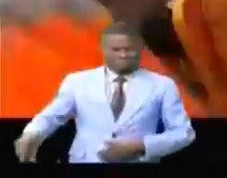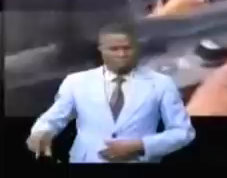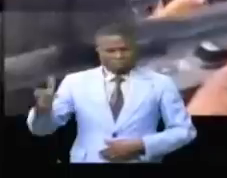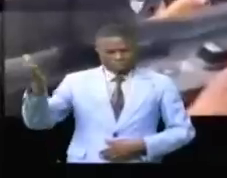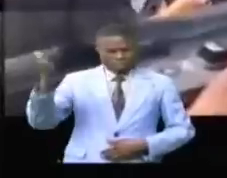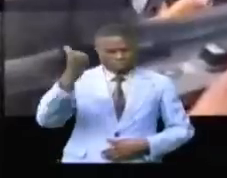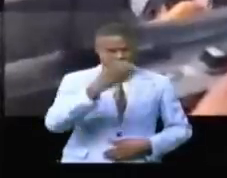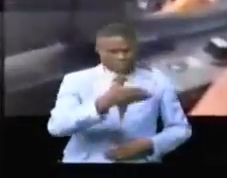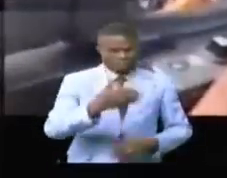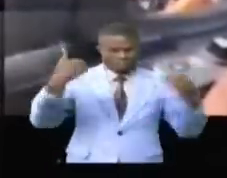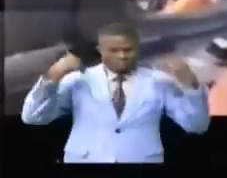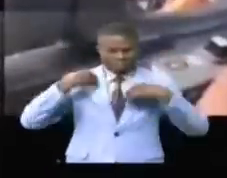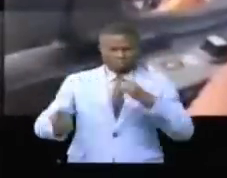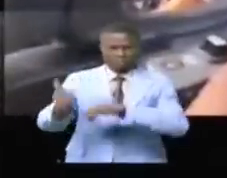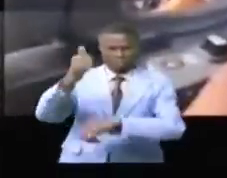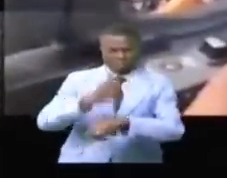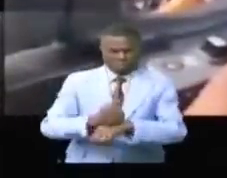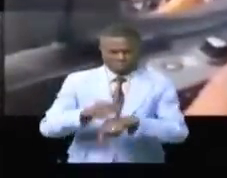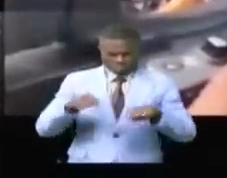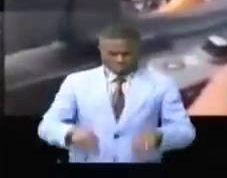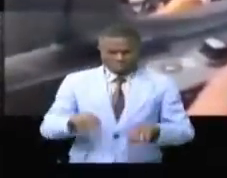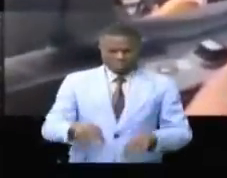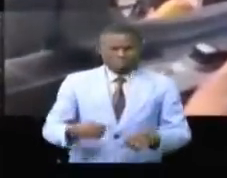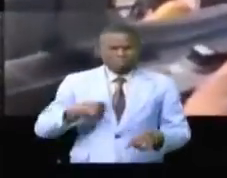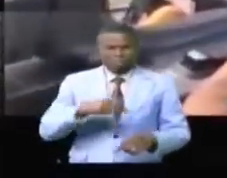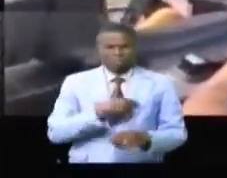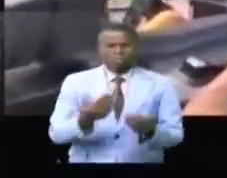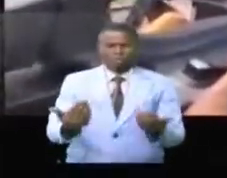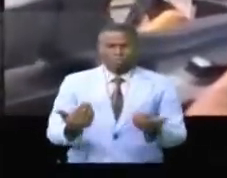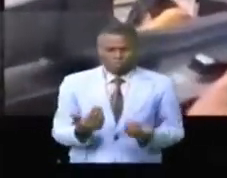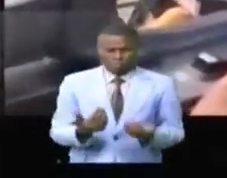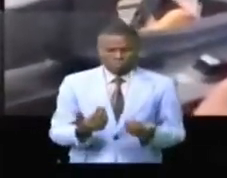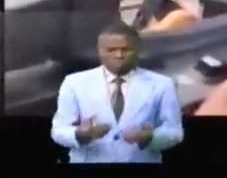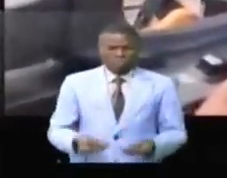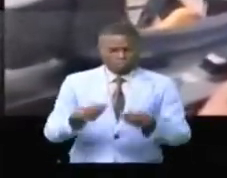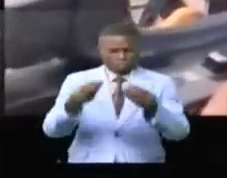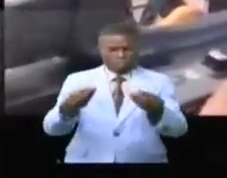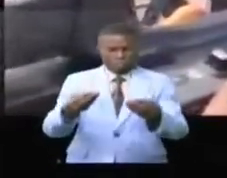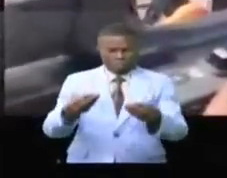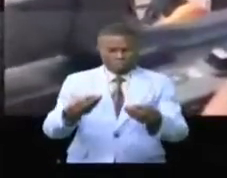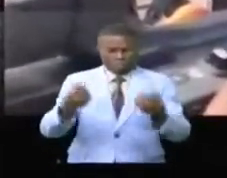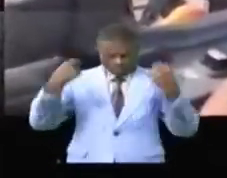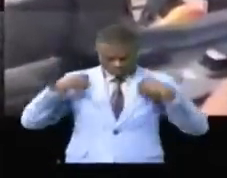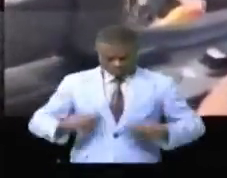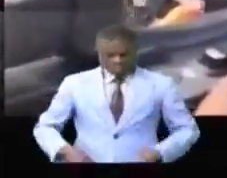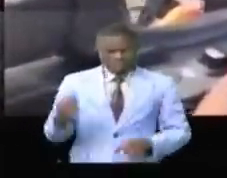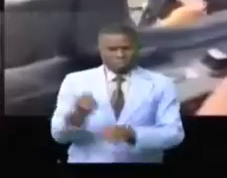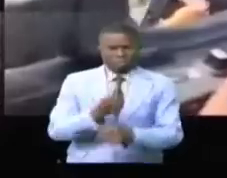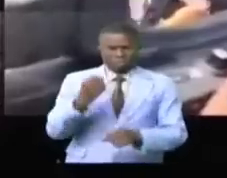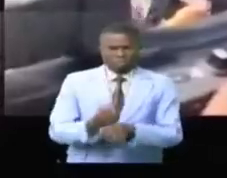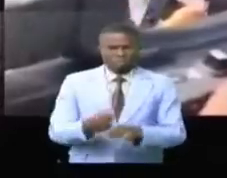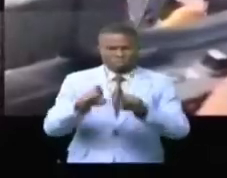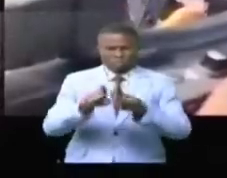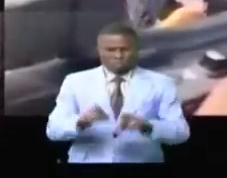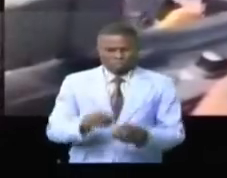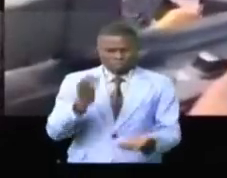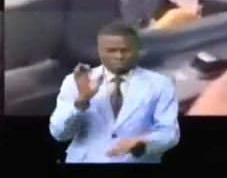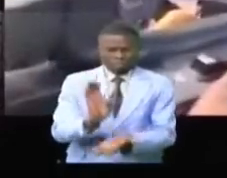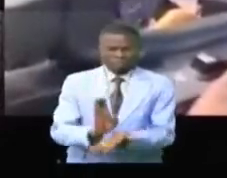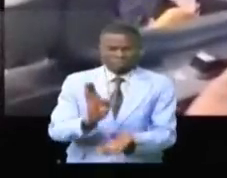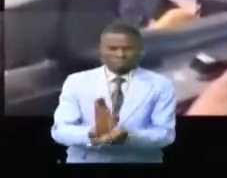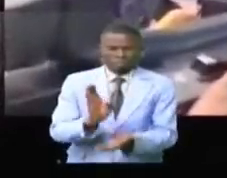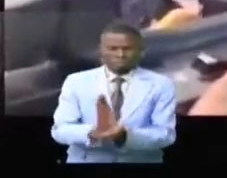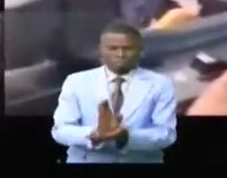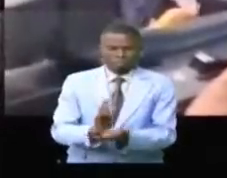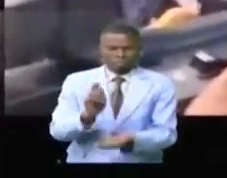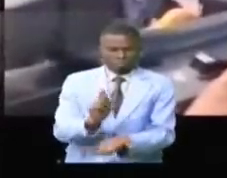des chefs d'atelier. Aujourd'hui, nous avons voulu leur donner des tenues de travail, aussi l'attestation qu'ils ont